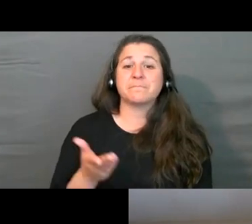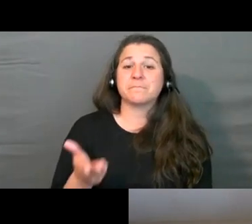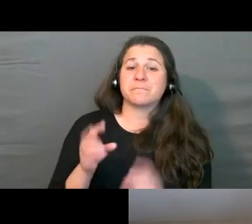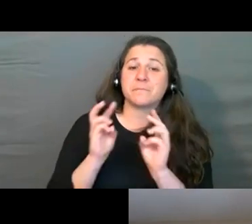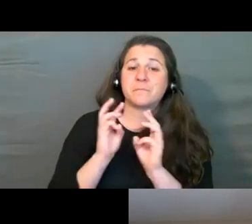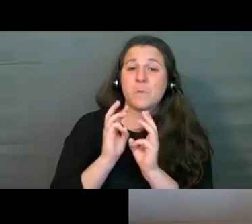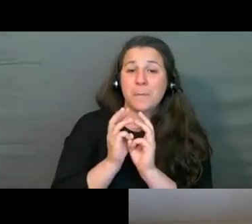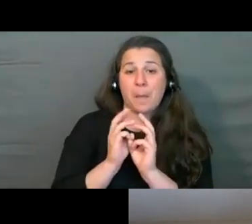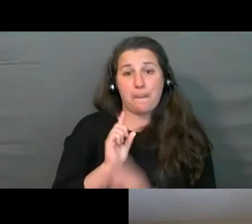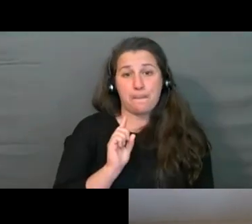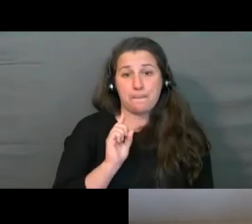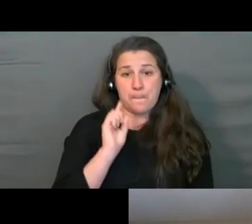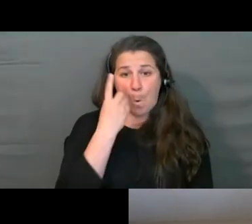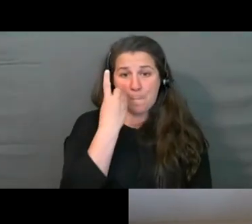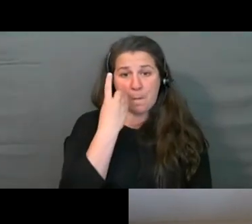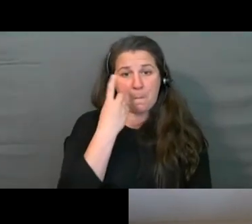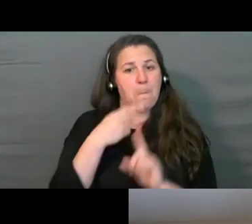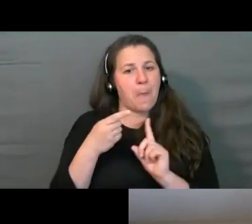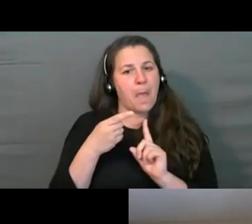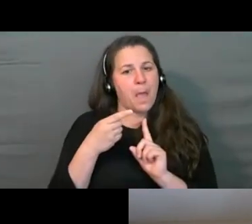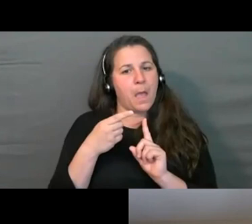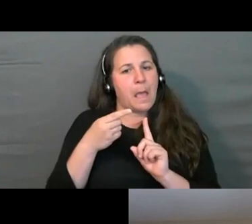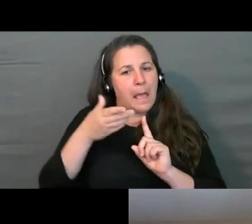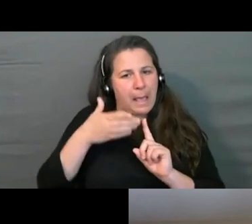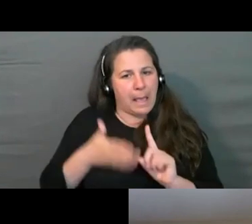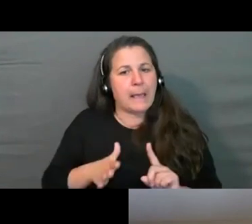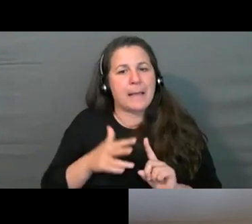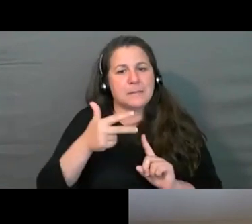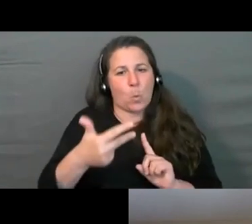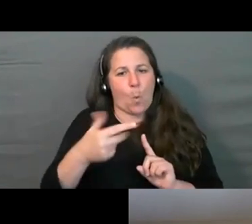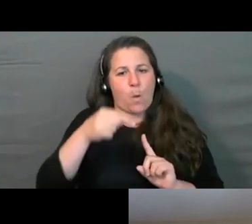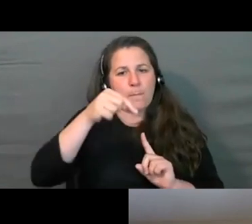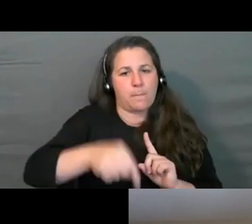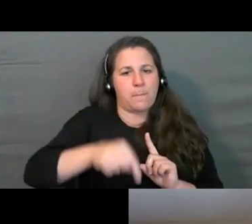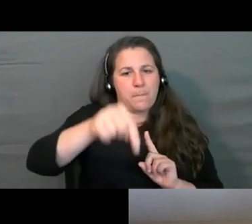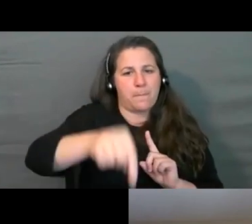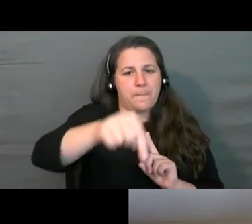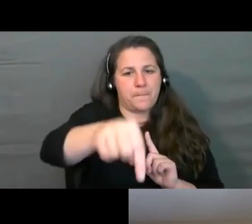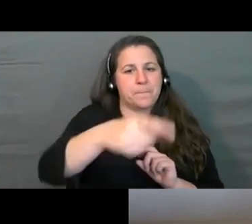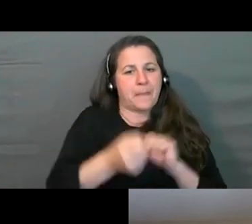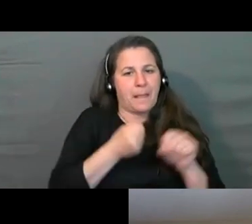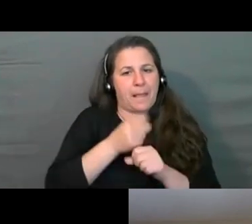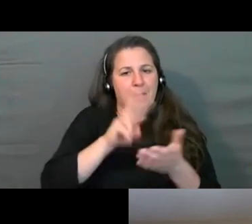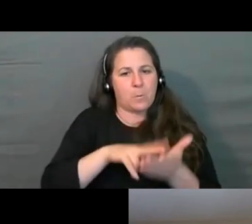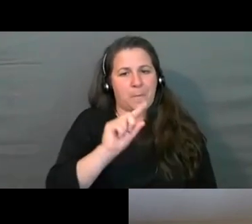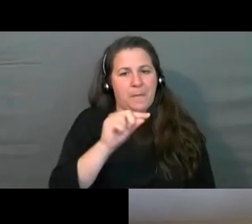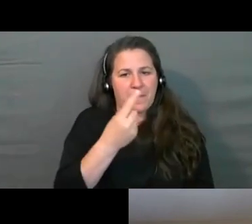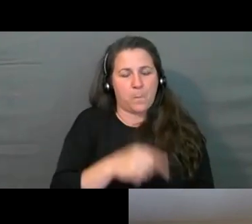le premier d'une série de 4 que nous allons vous proposer en 2021. Et le